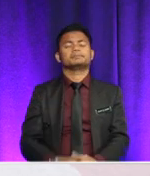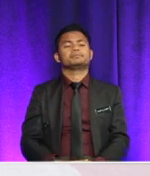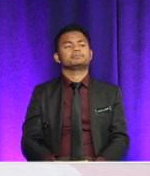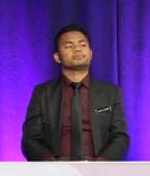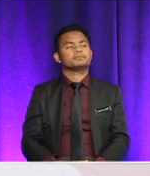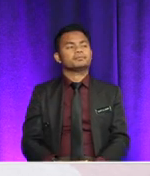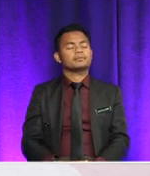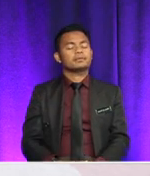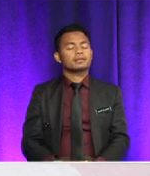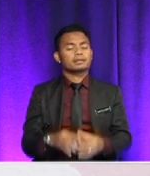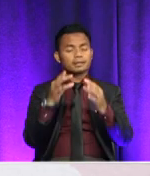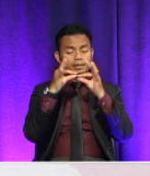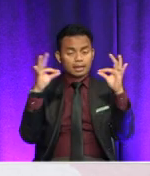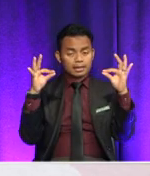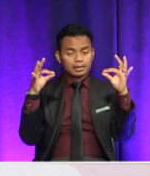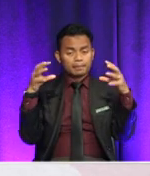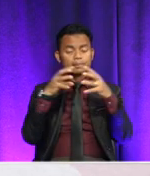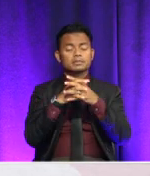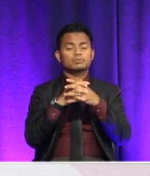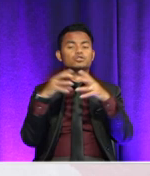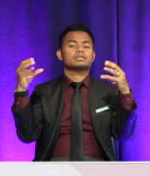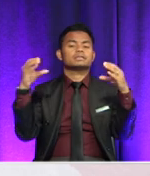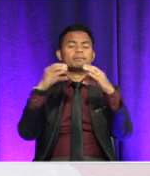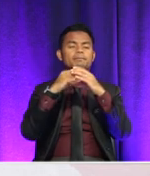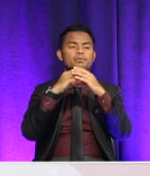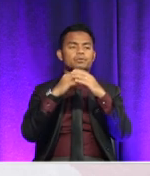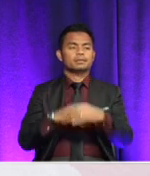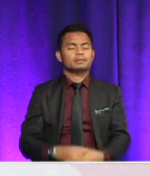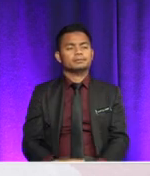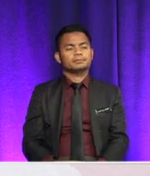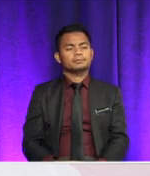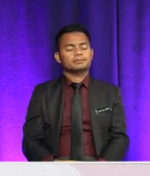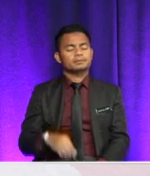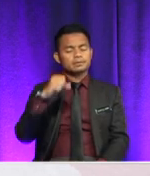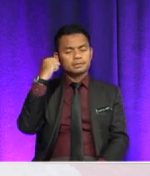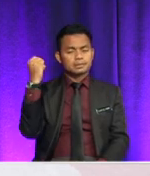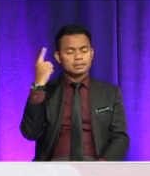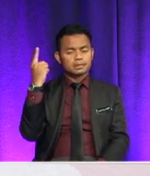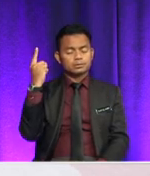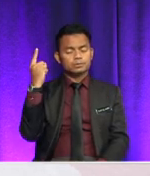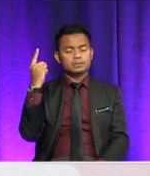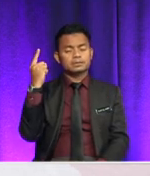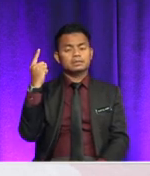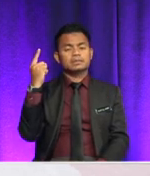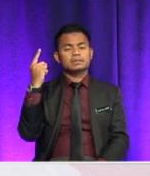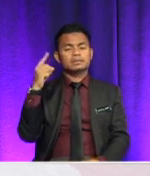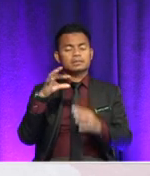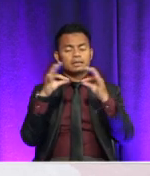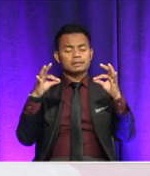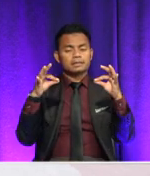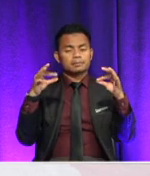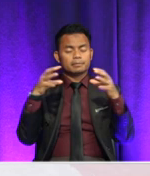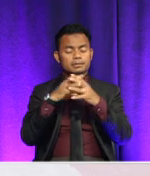ayat majemuk campuran campuran salut majemuk campuran ini memang panjang-panjang dia bergabung beberapa